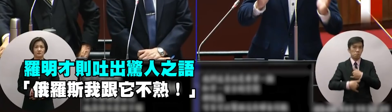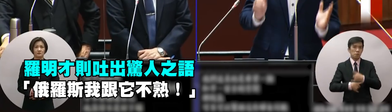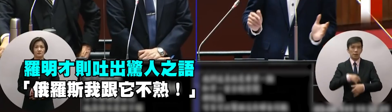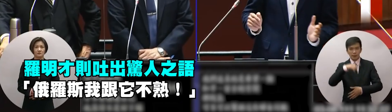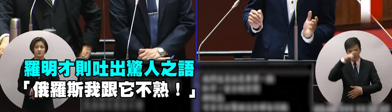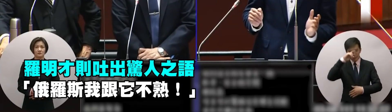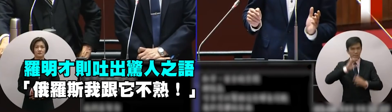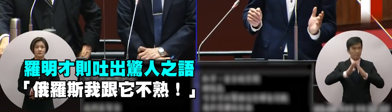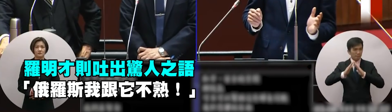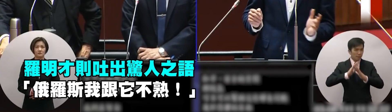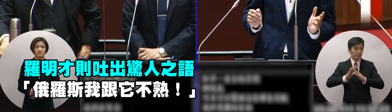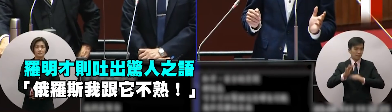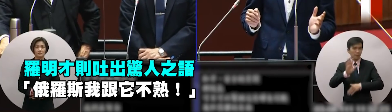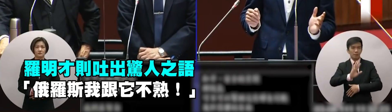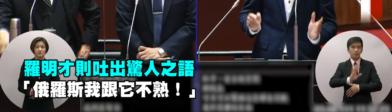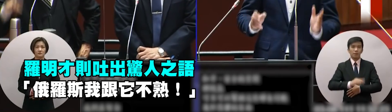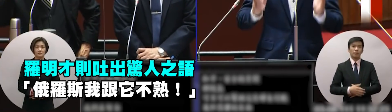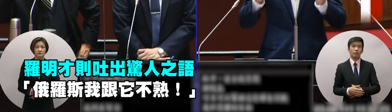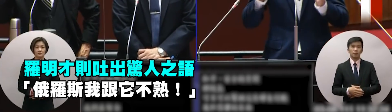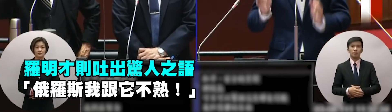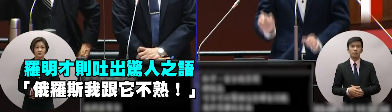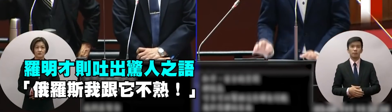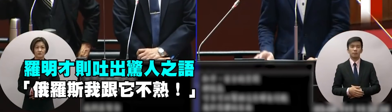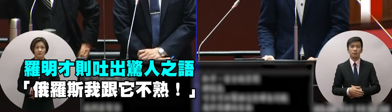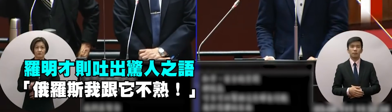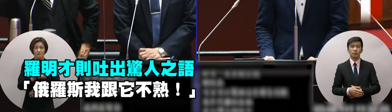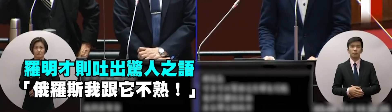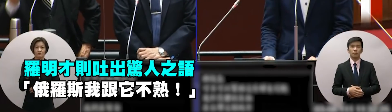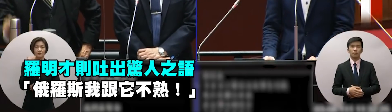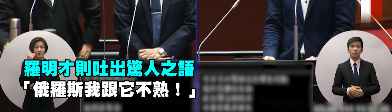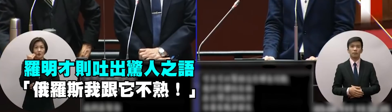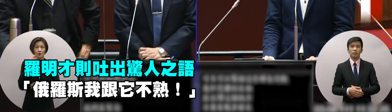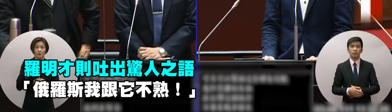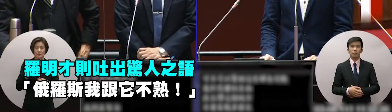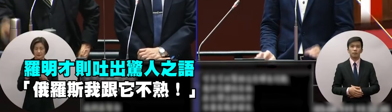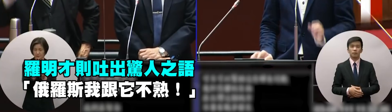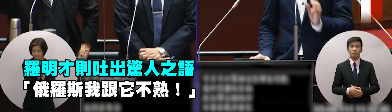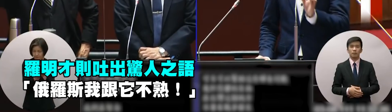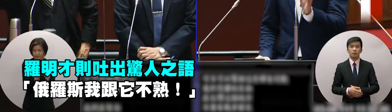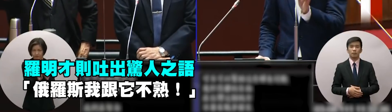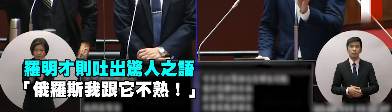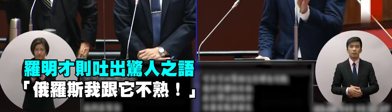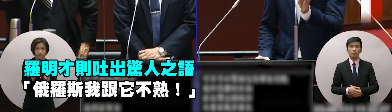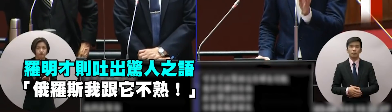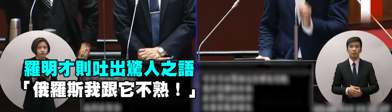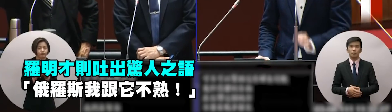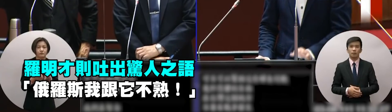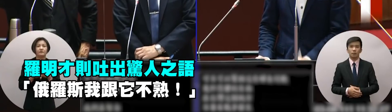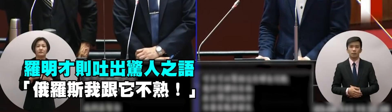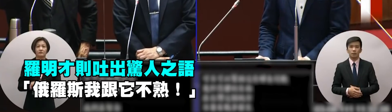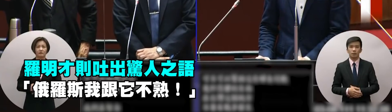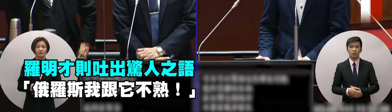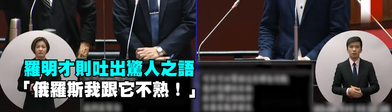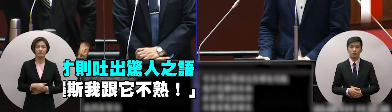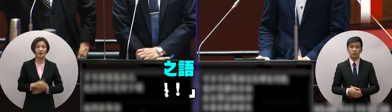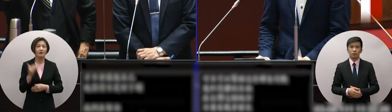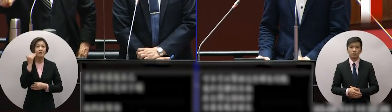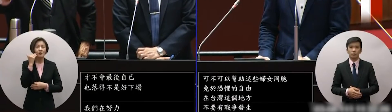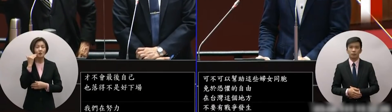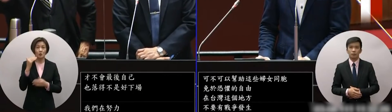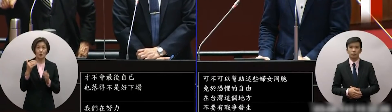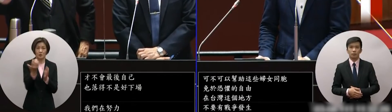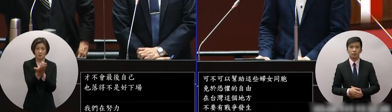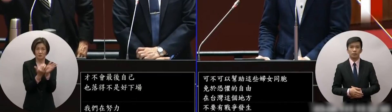有战争发生， 只有备战才能止战，否则侵略者就是如此